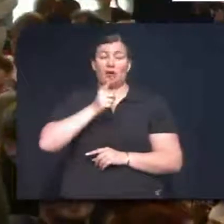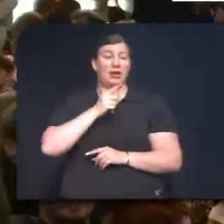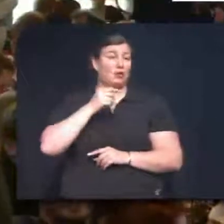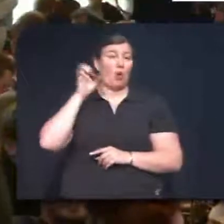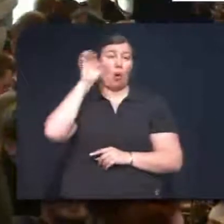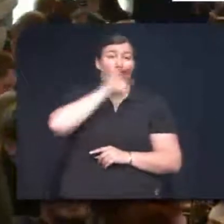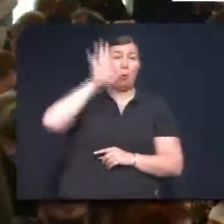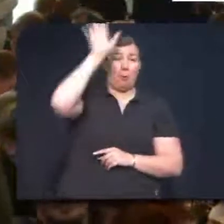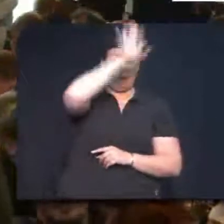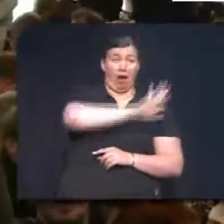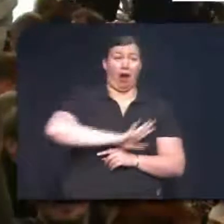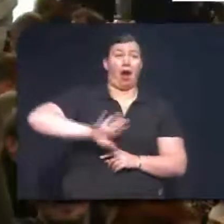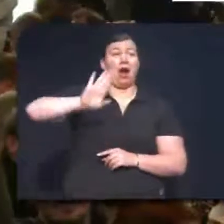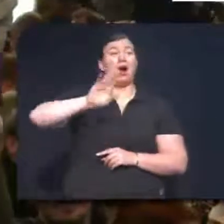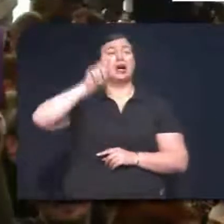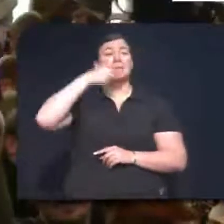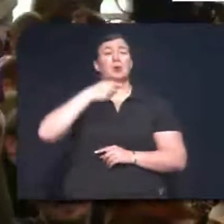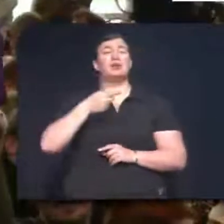Menschenrechte